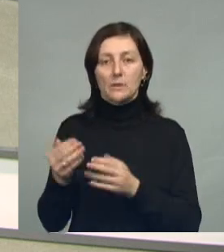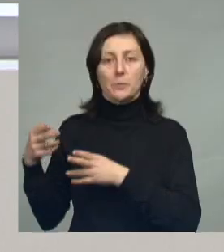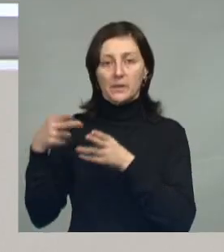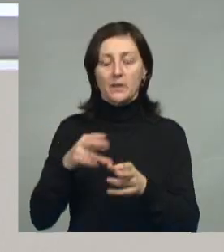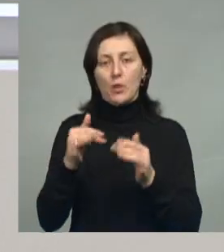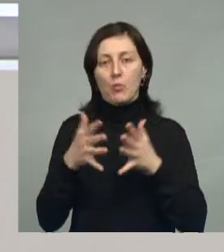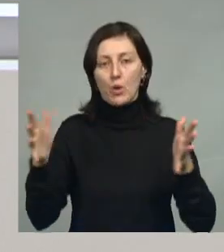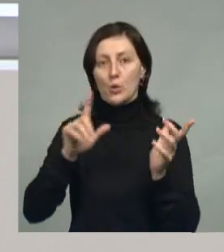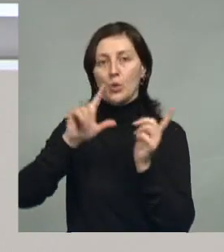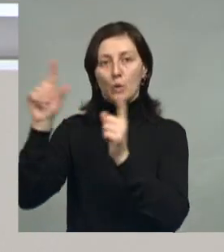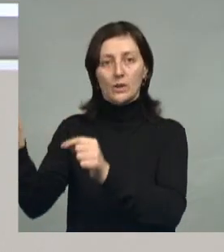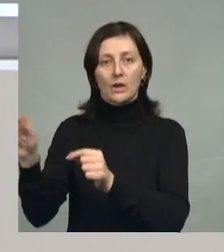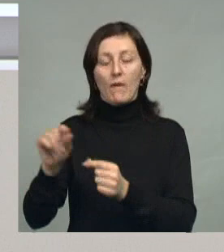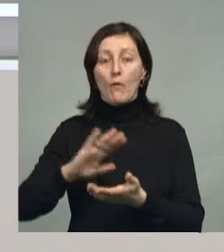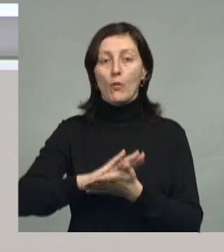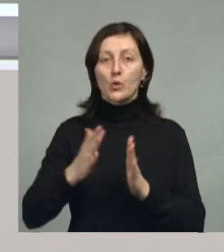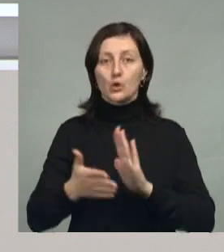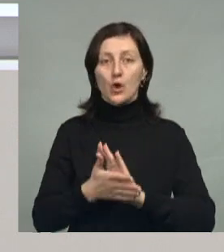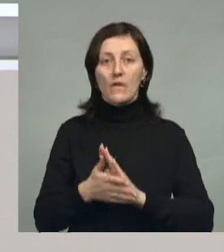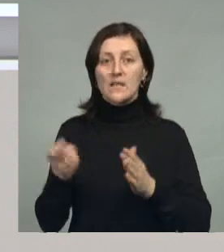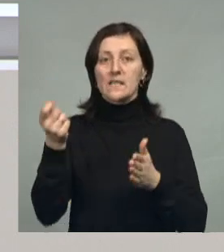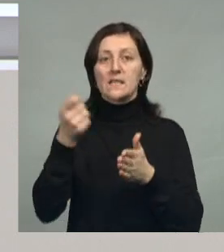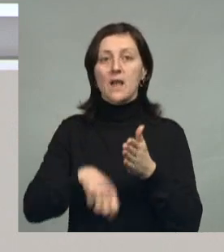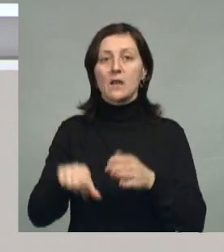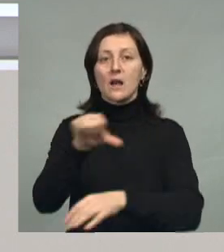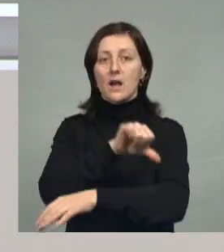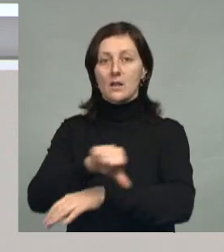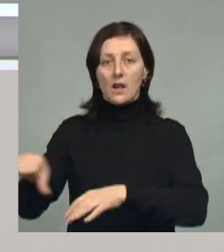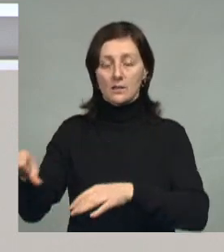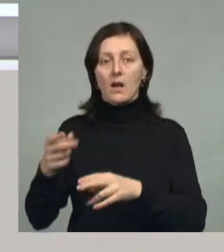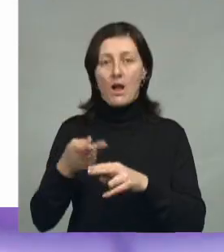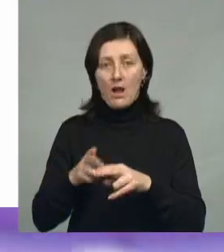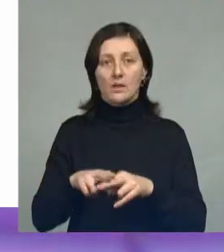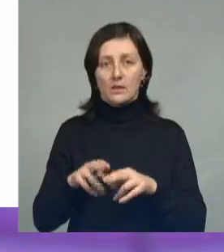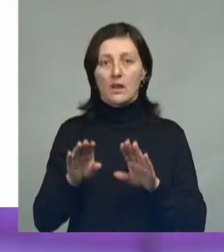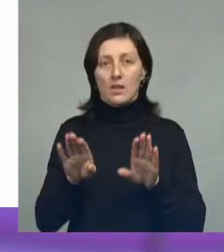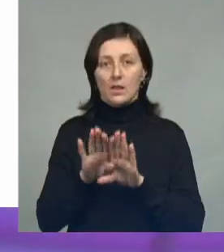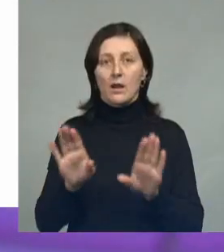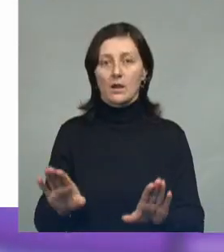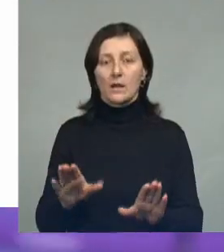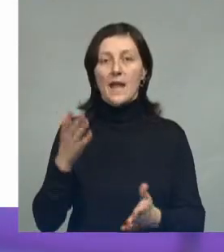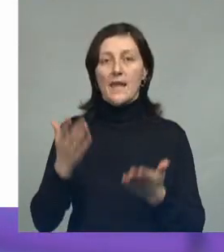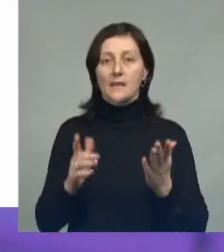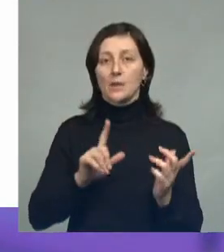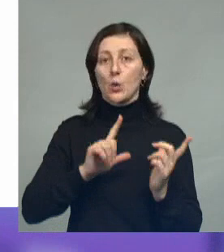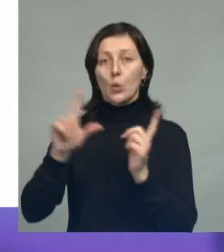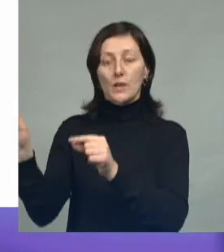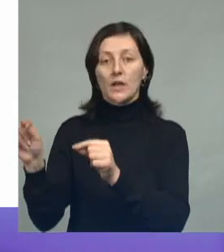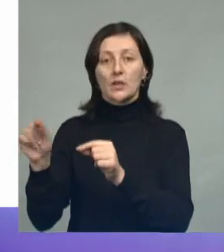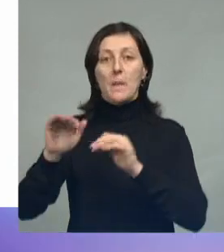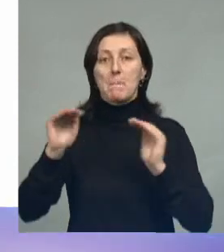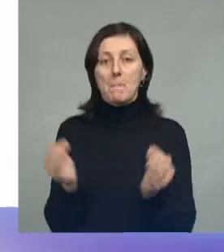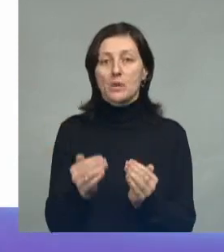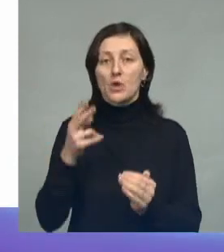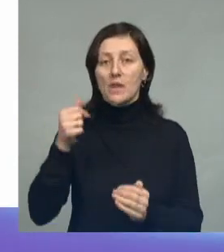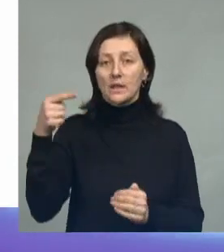замедлился в условиях закрытых границ и прочих ограничений это вполне объяснимо но если уехавших стало меньше всего на тысячу